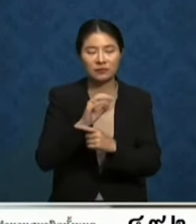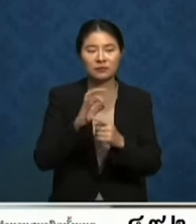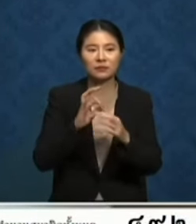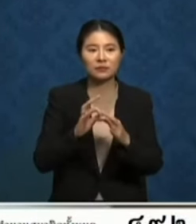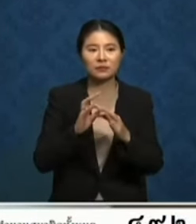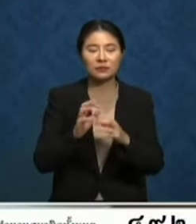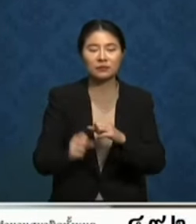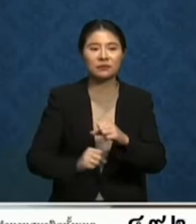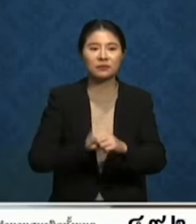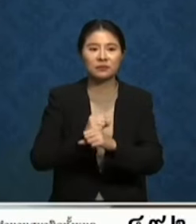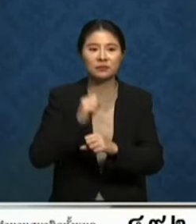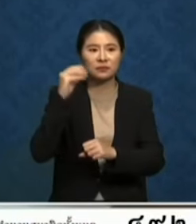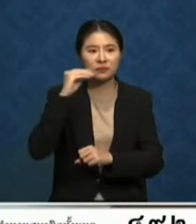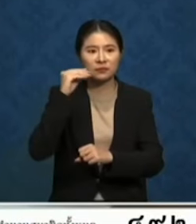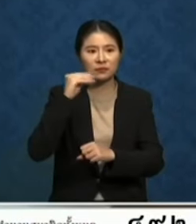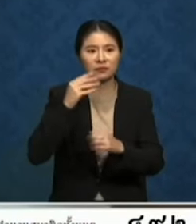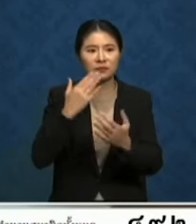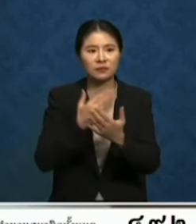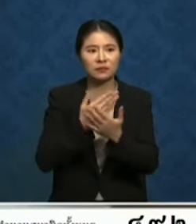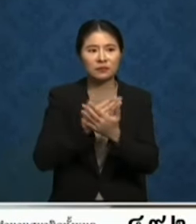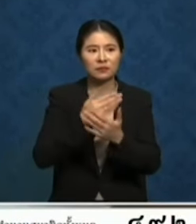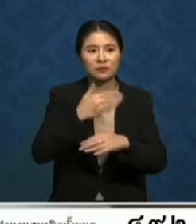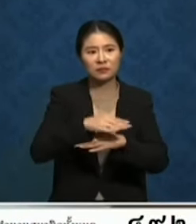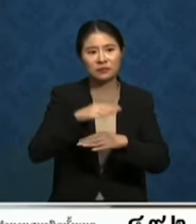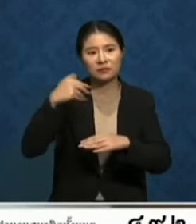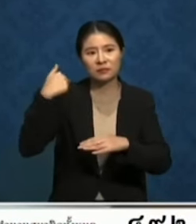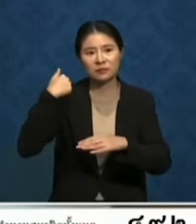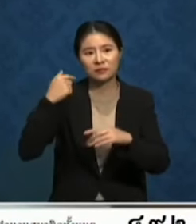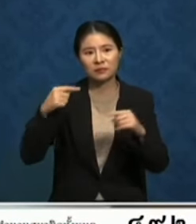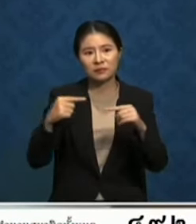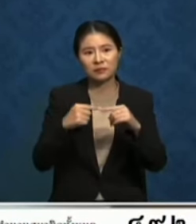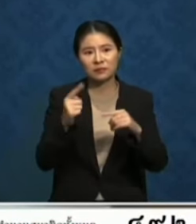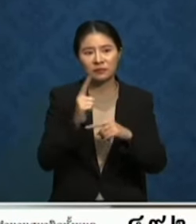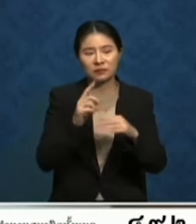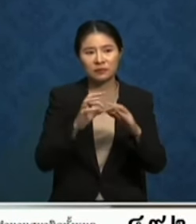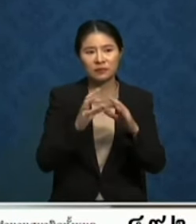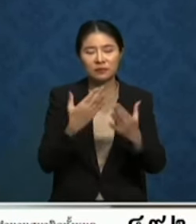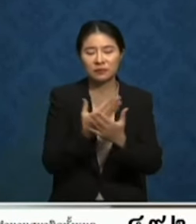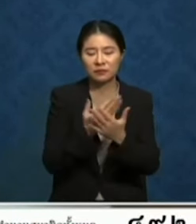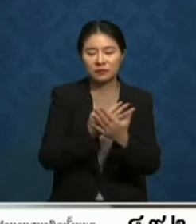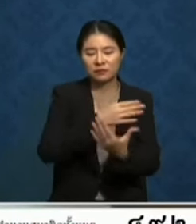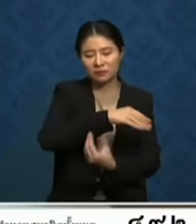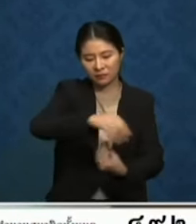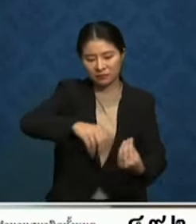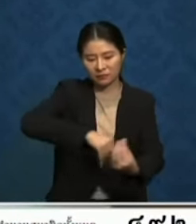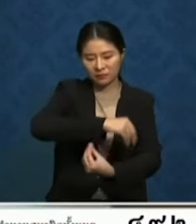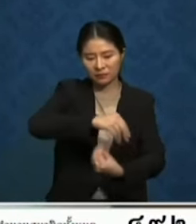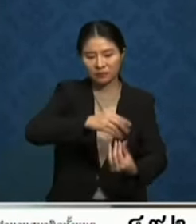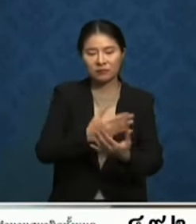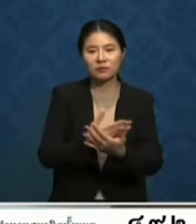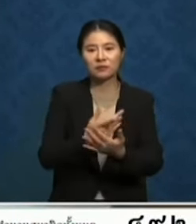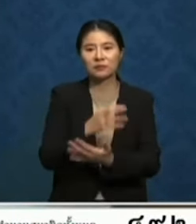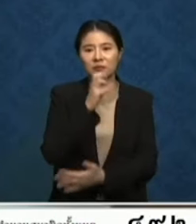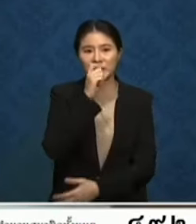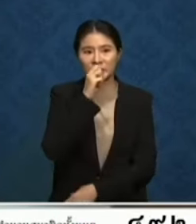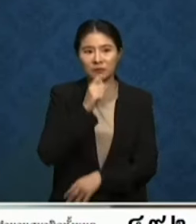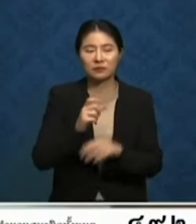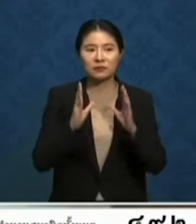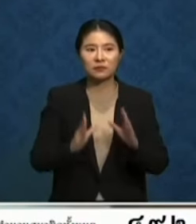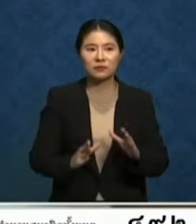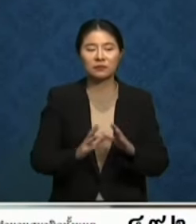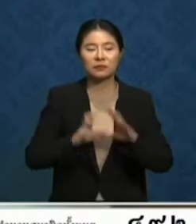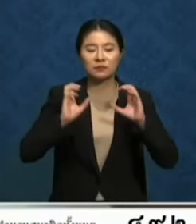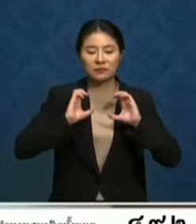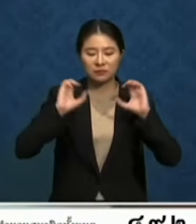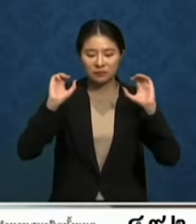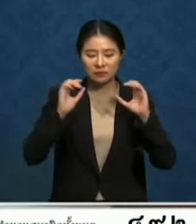าในแต่ละปีเนี่ยเงินงบประมาณมีอะไรบ้างครับท่านประธานครับมีทั้งทุนหมุนเวียนมีเงินทดลองราชการเงินฝาก